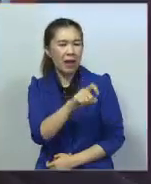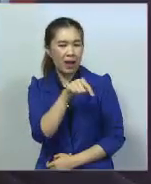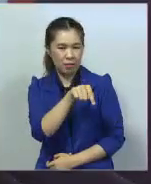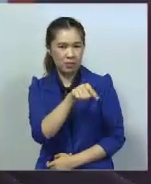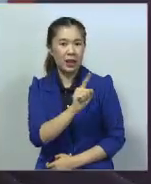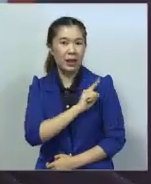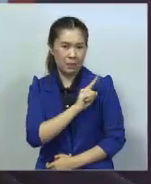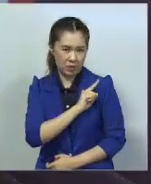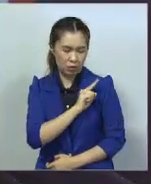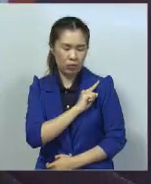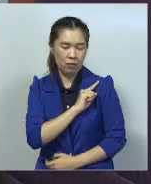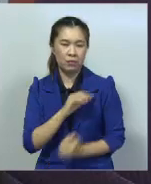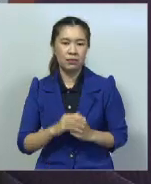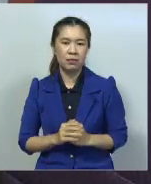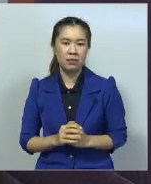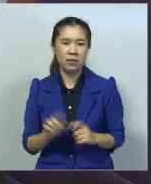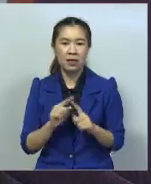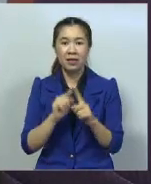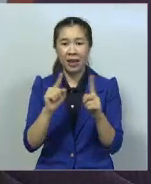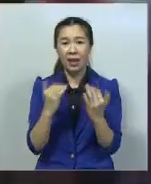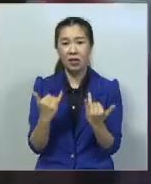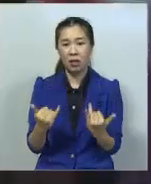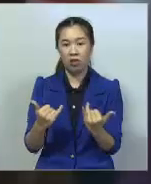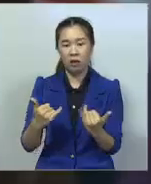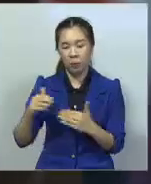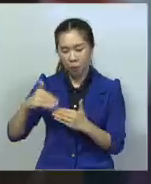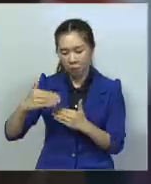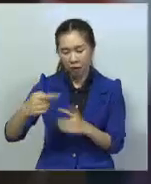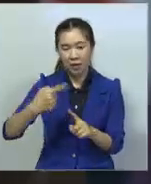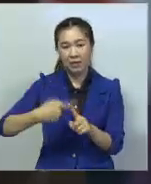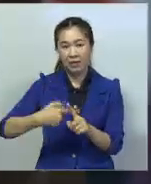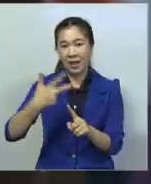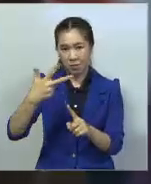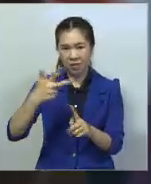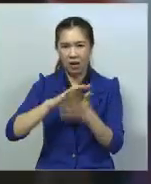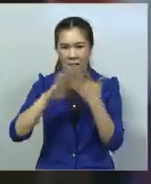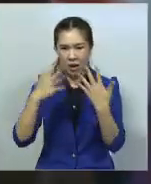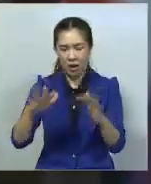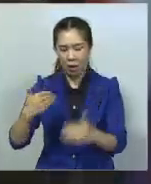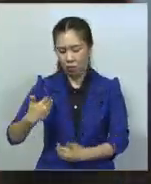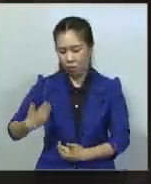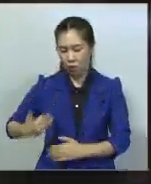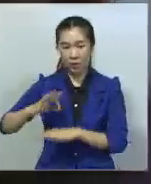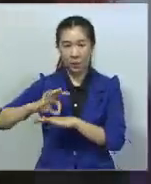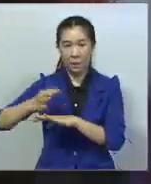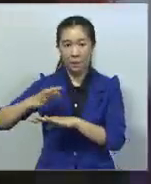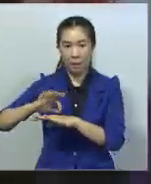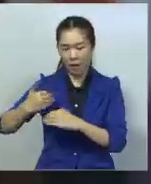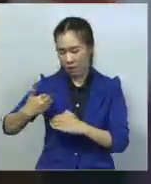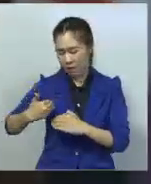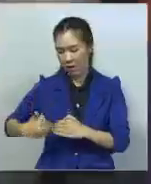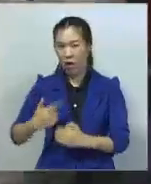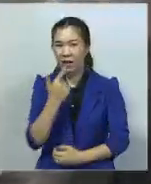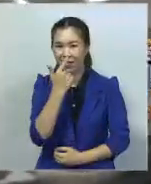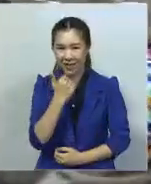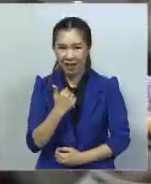ะรับผิดชอบค่ารักษาแต่ว่าตอนนี้เนี่ยผ่านมา3เดือนแล้วนะคะปรากฏว่าตัวแผลเองเนี่ยก็ยังมีรอยแผลเป็น